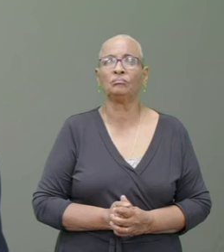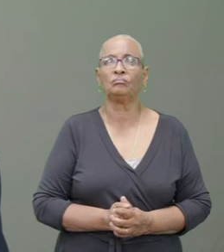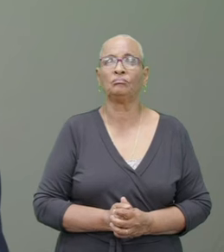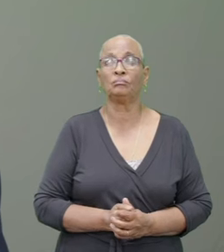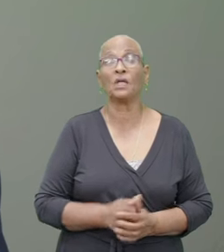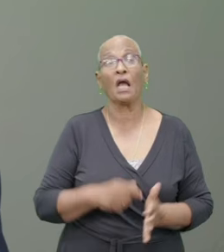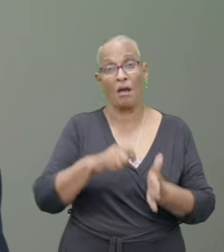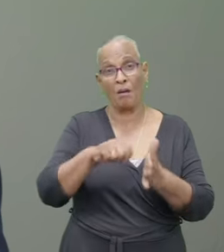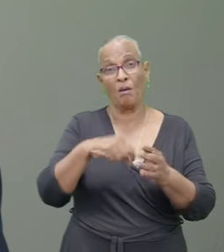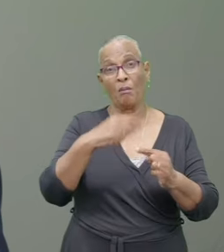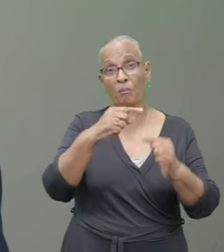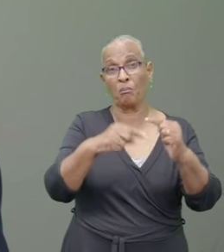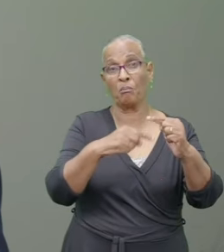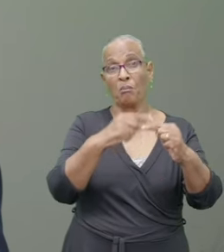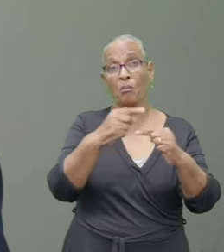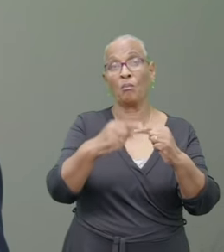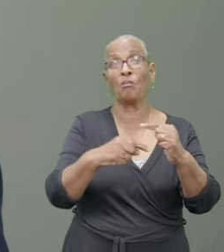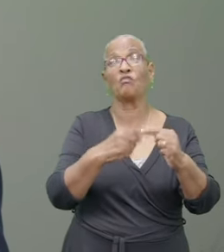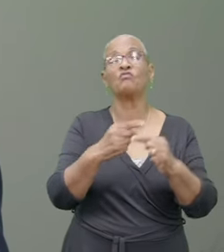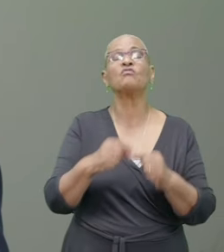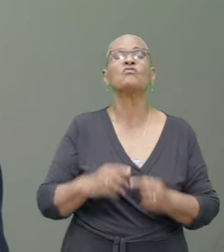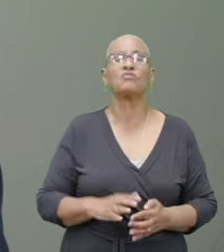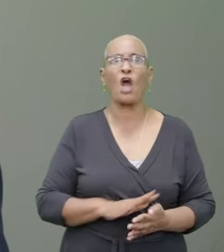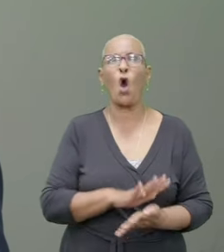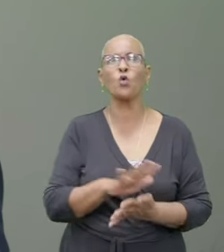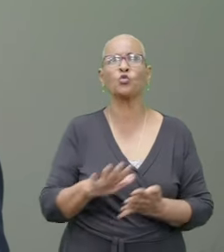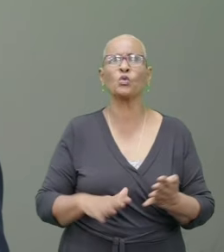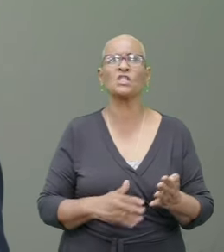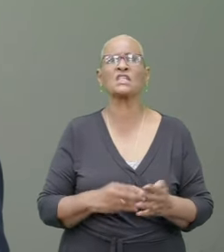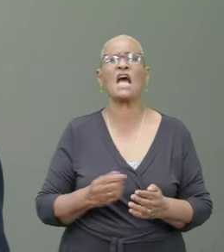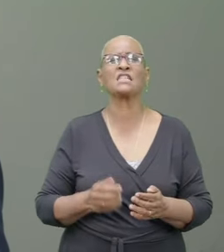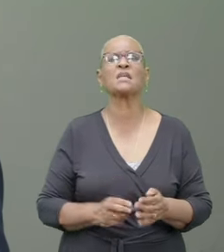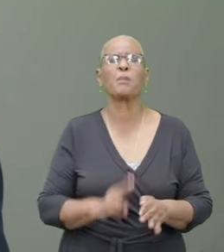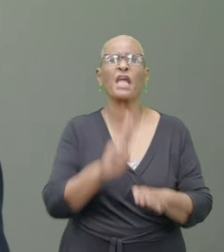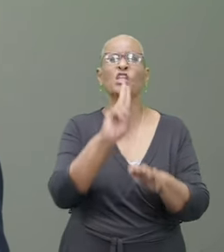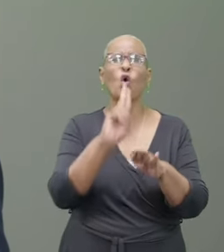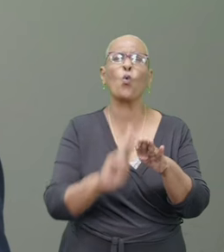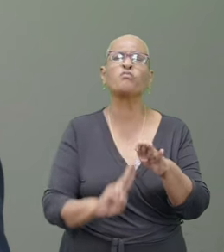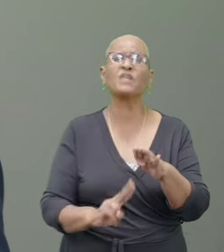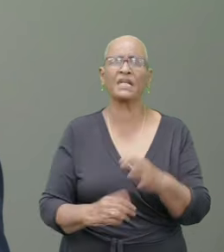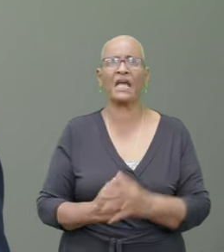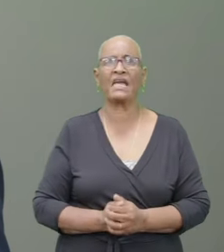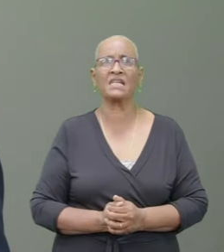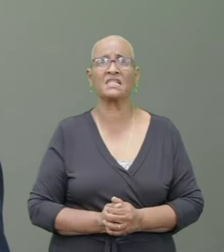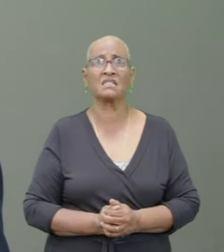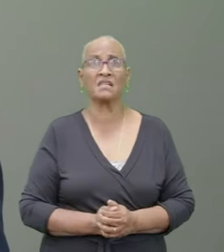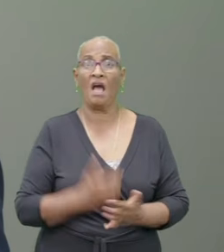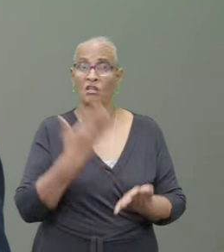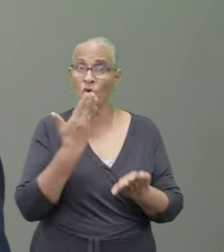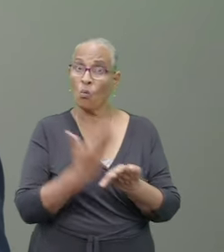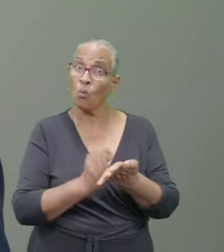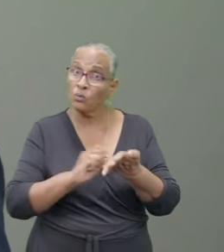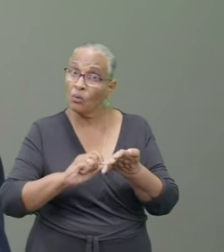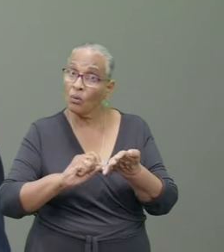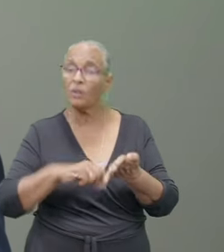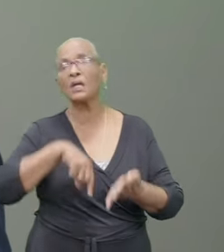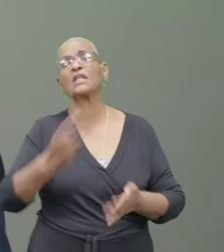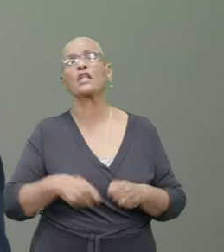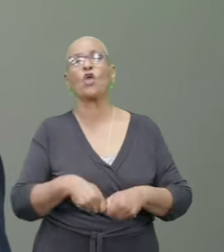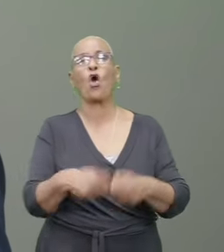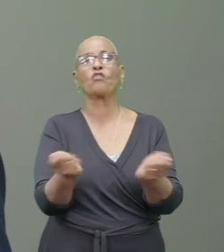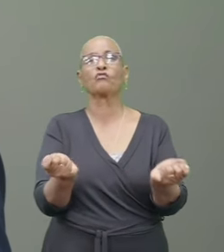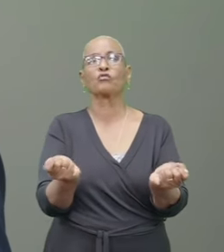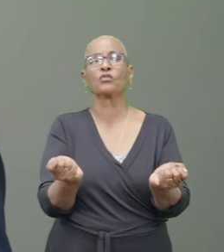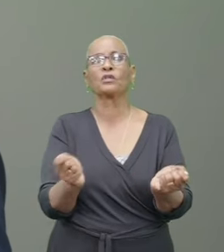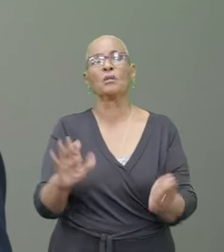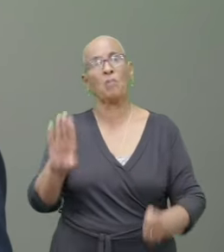Er is een proces gaande van autorisatie, et cetera. Maar ik kan u wel zeggen dat als iets goedgekeurd is, het uitgevoerd gaat worden. Maar er zijn ook een heleboel andere